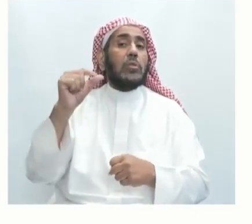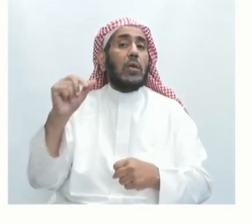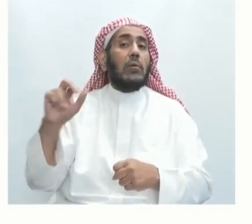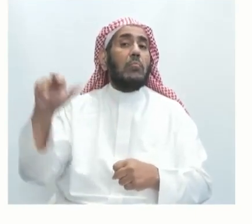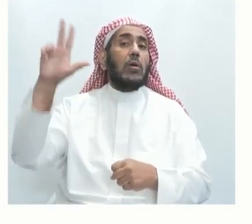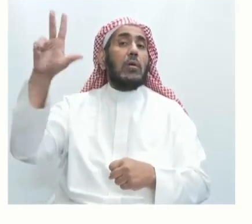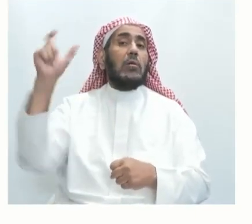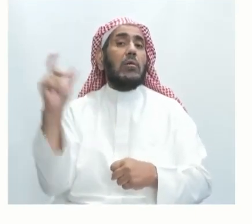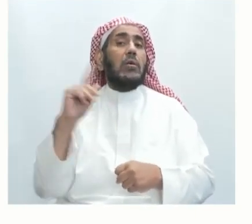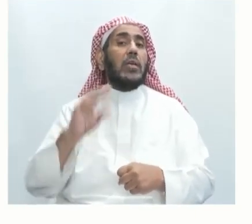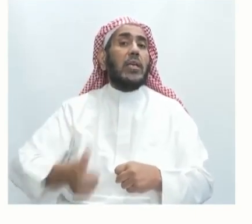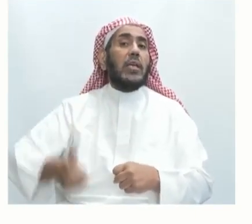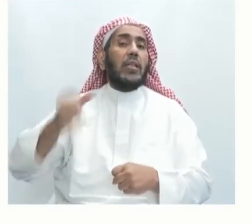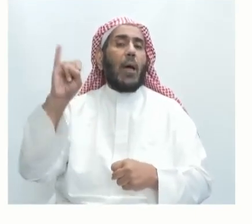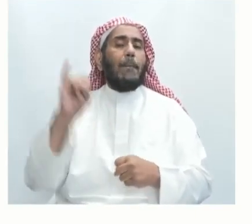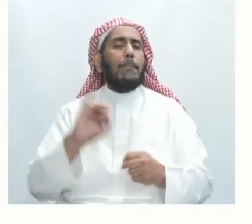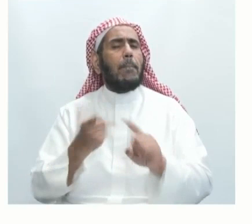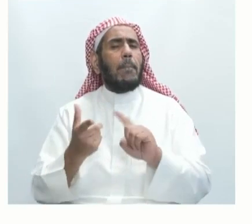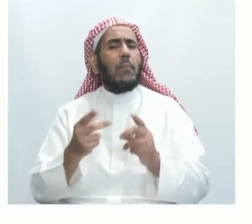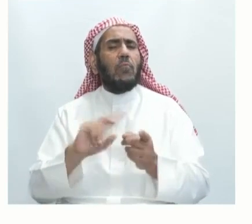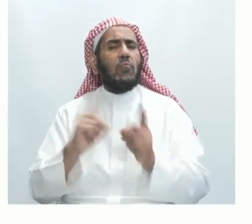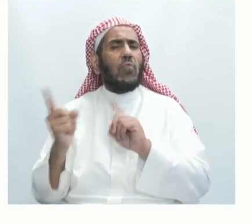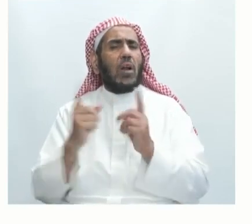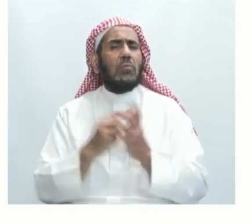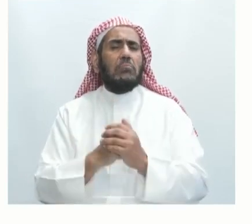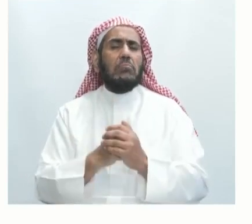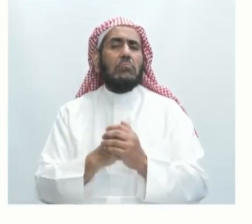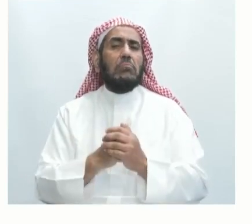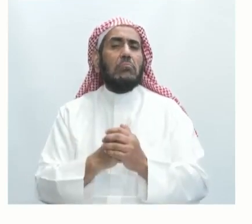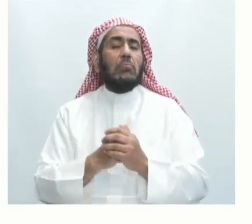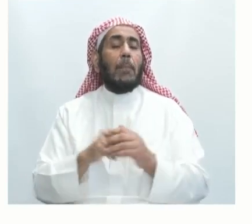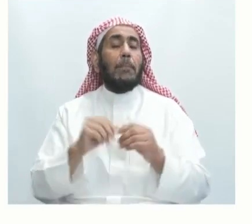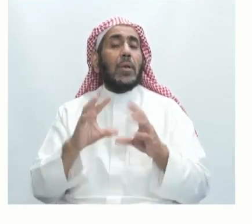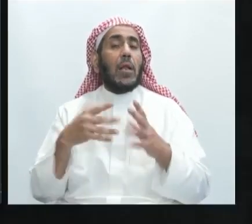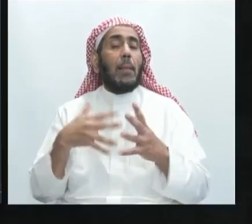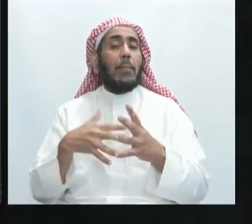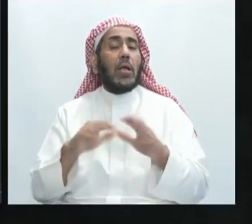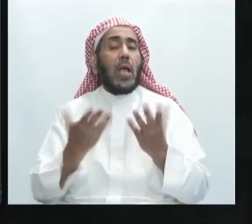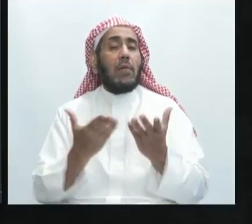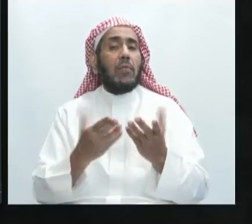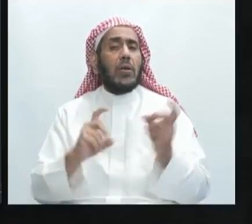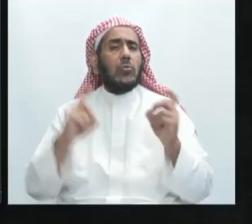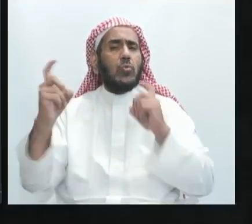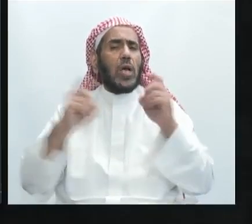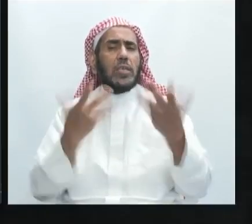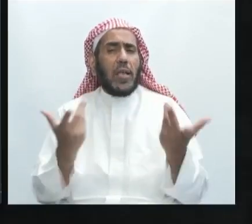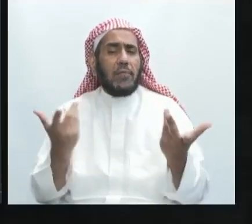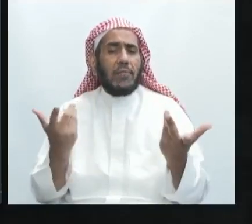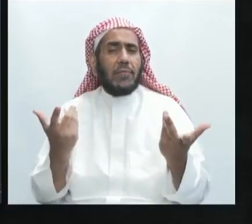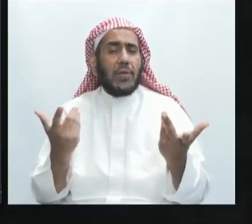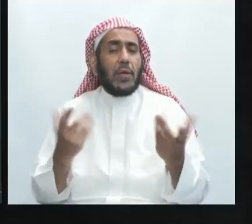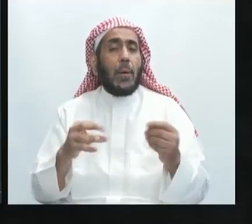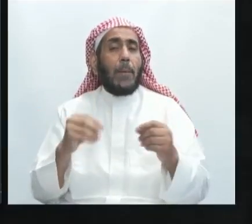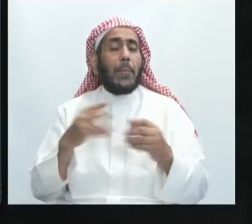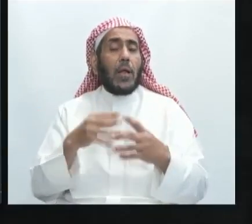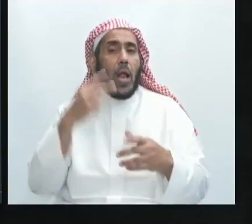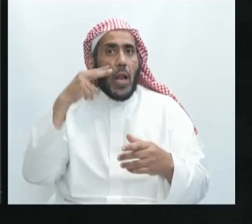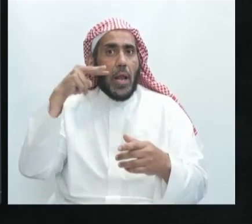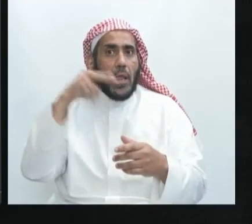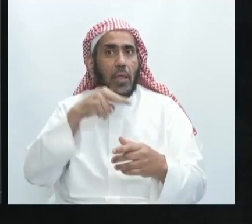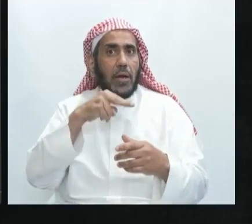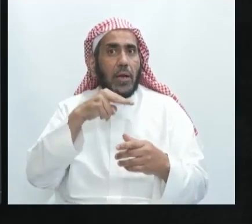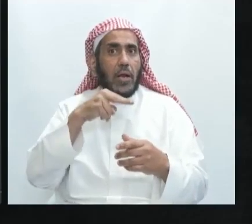ناقش او استعمال مصطلح القانون مصطلح النظام من خلال ماذا كيف تناقش هذا الموضوع من خلال النظر